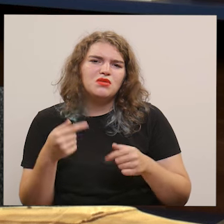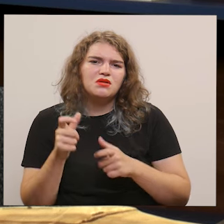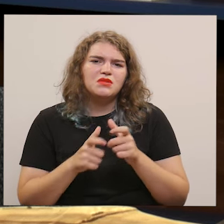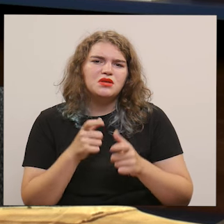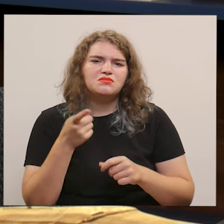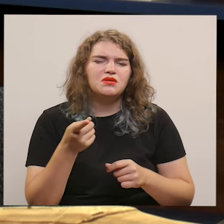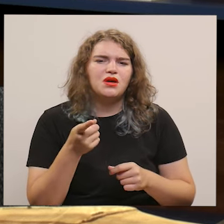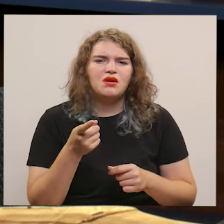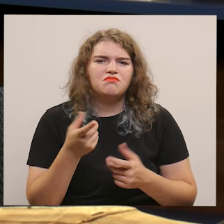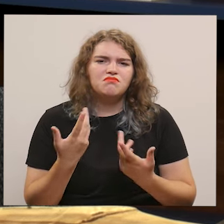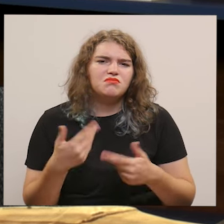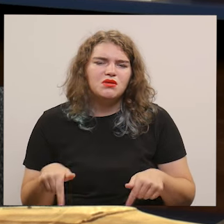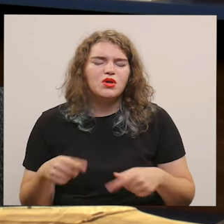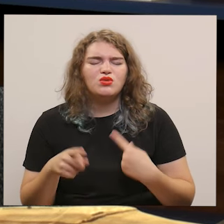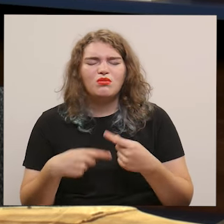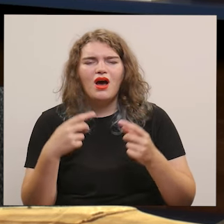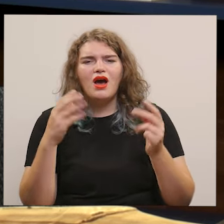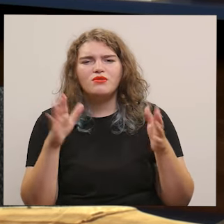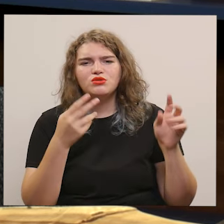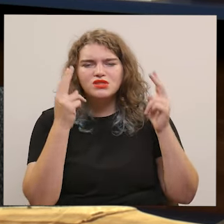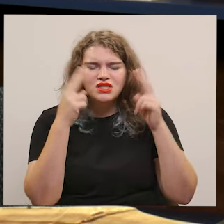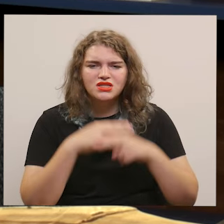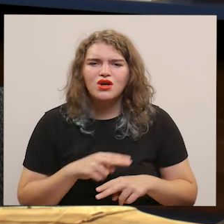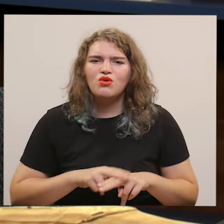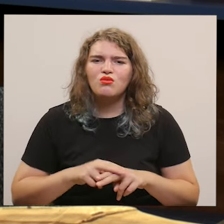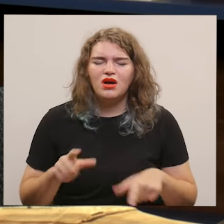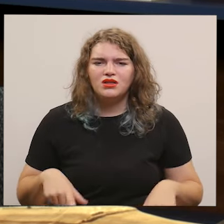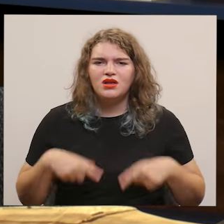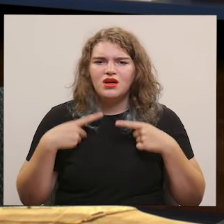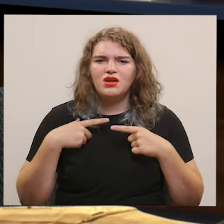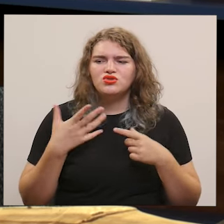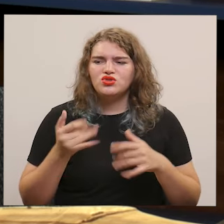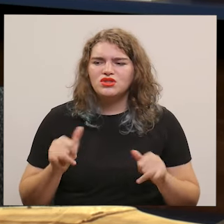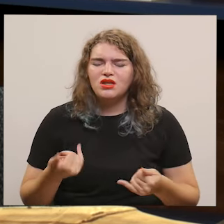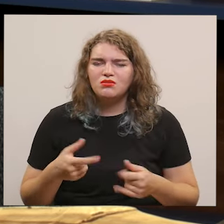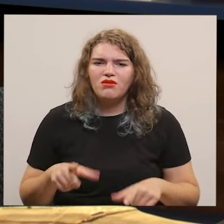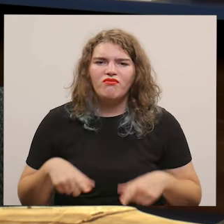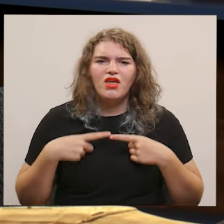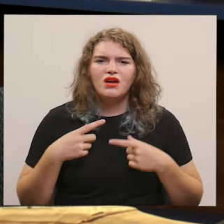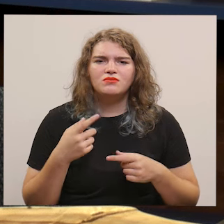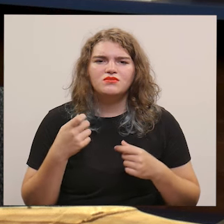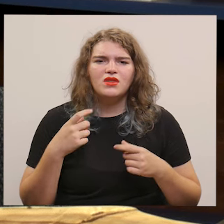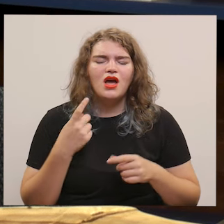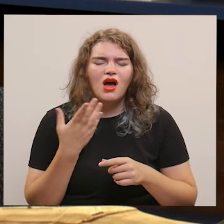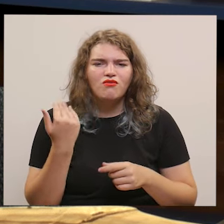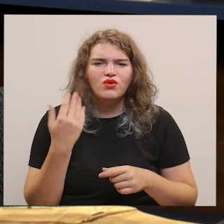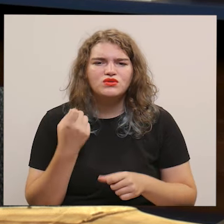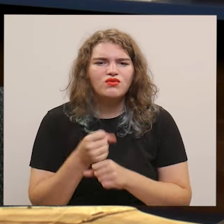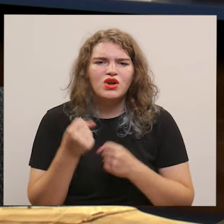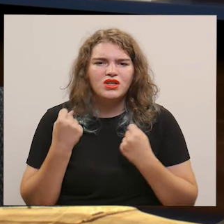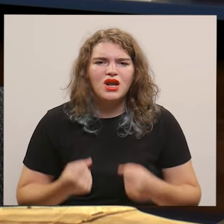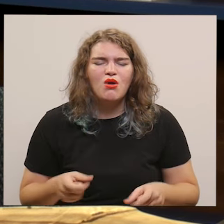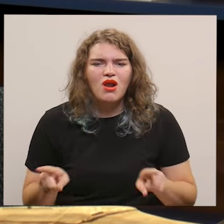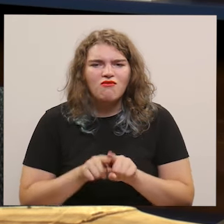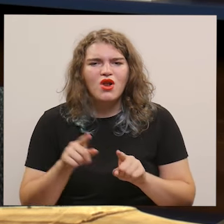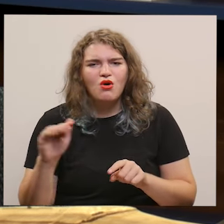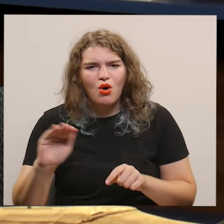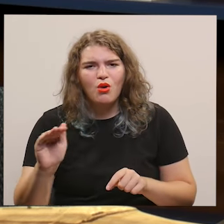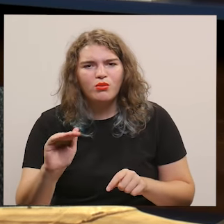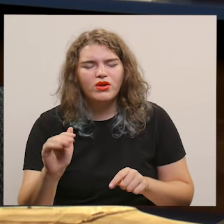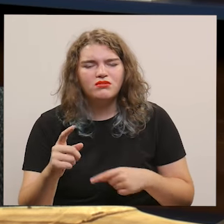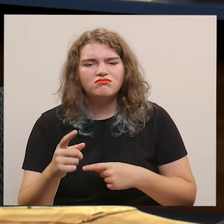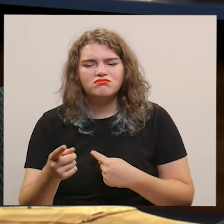mine. Și am început să înțeleg cum a trăit ea, ce s-a întâmplat cu viața ei, cât de greu i-a fost și ei ca și copil. Și cum nu a